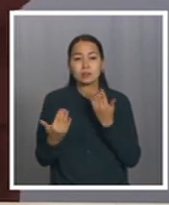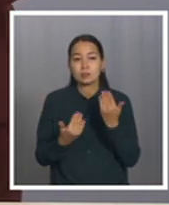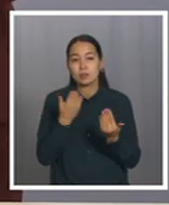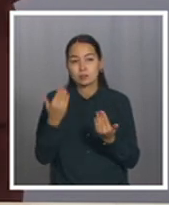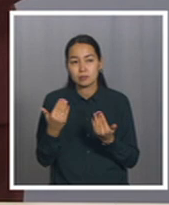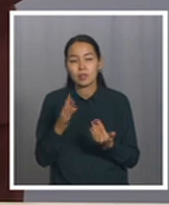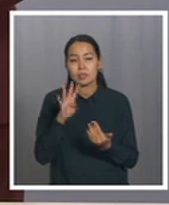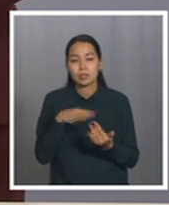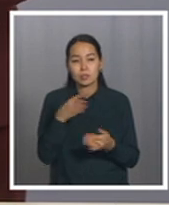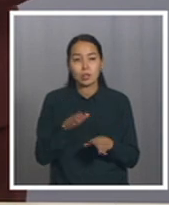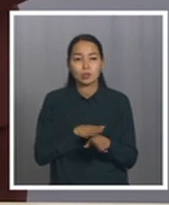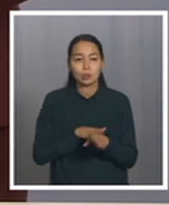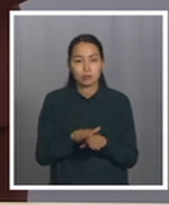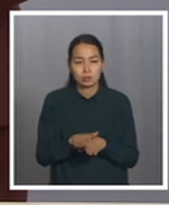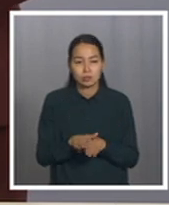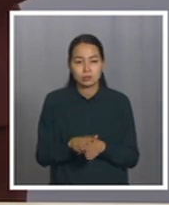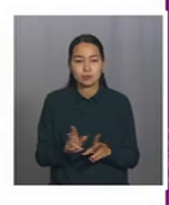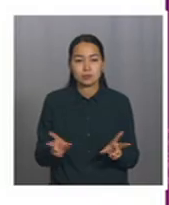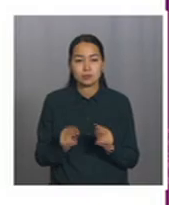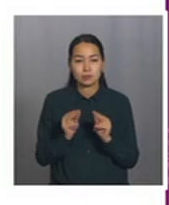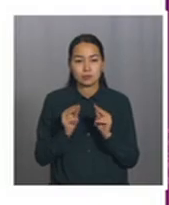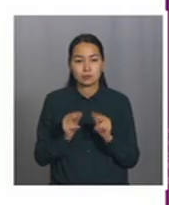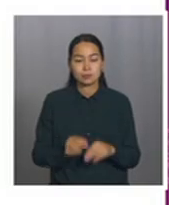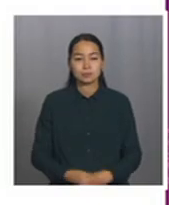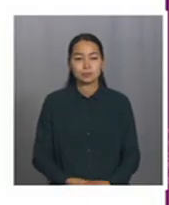кестені толтырасыздар. Іске сәт.